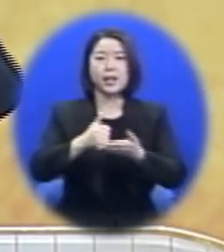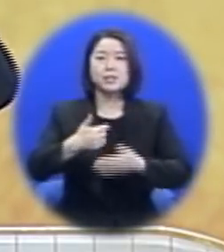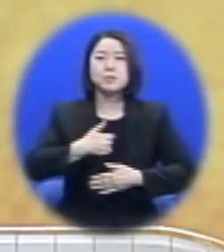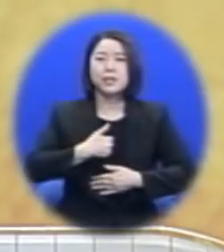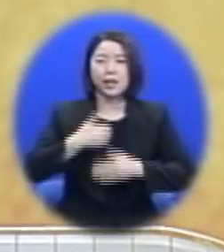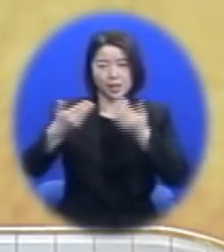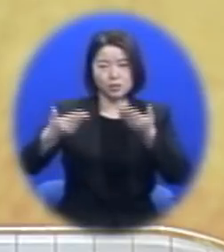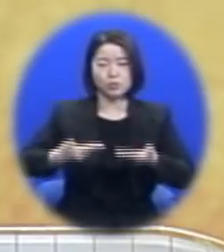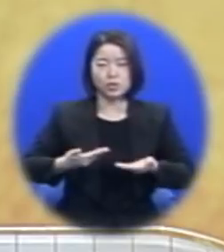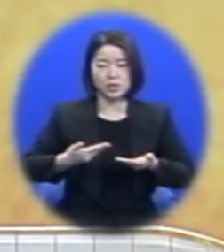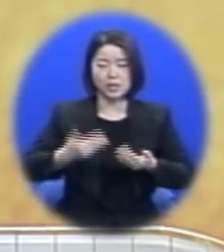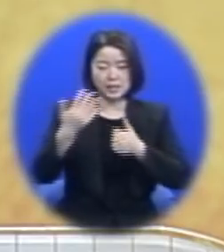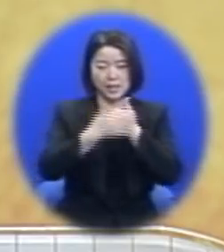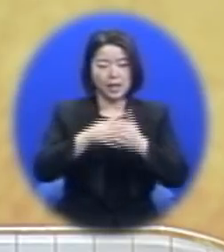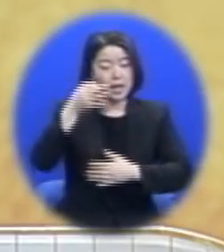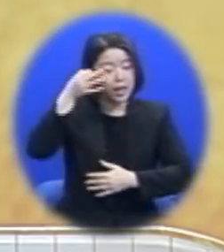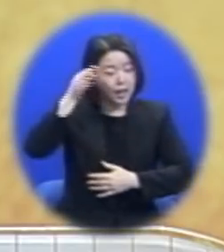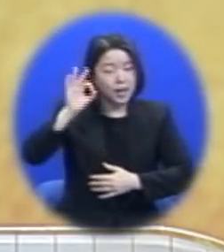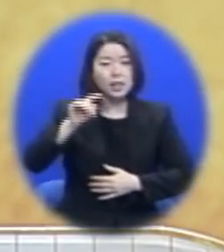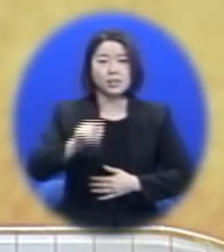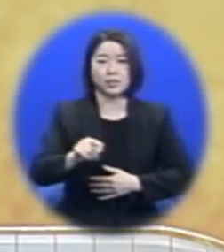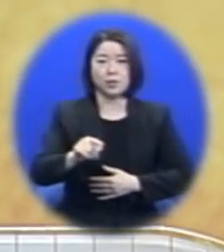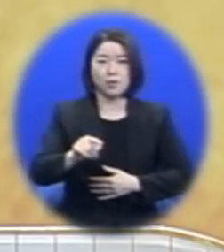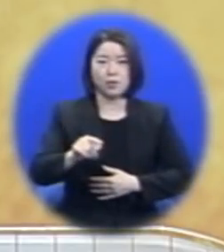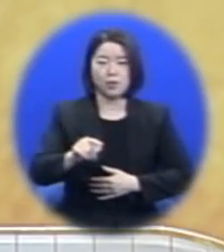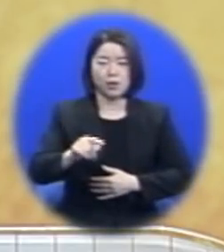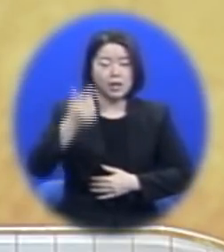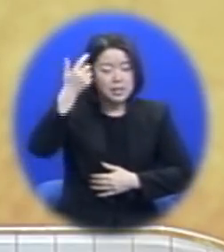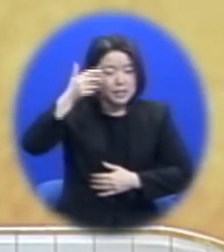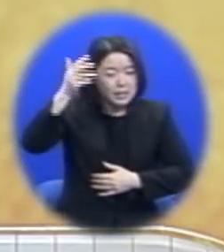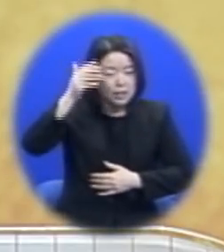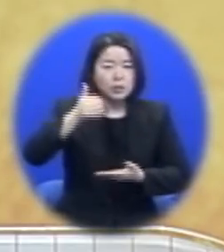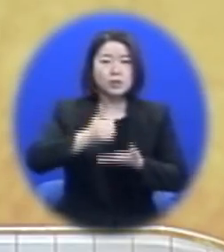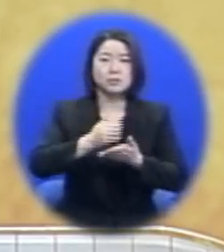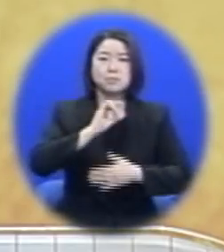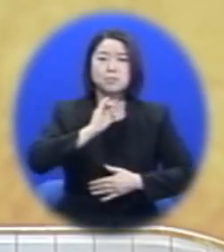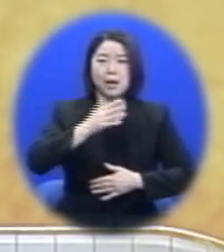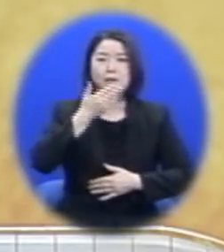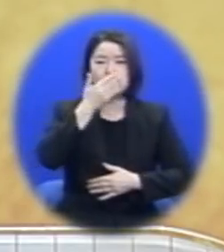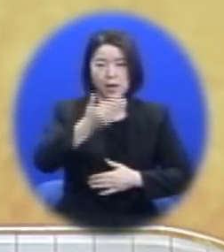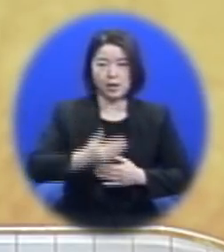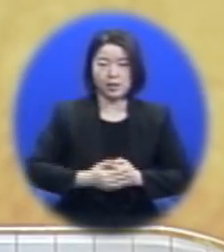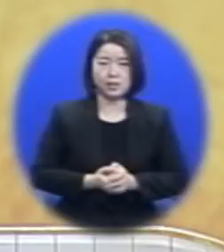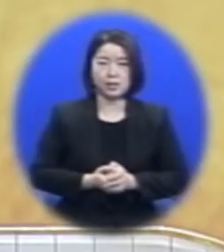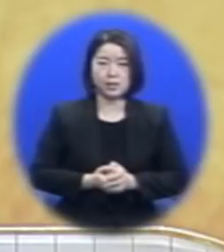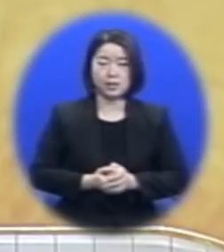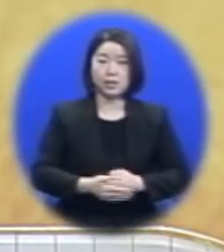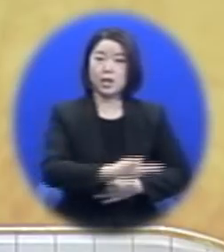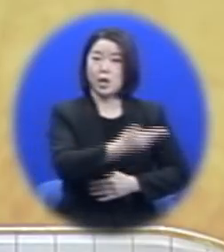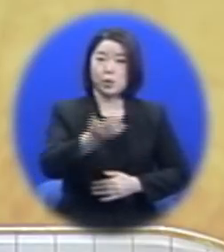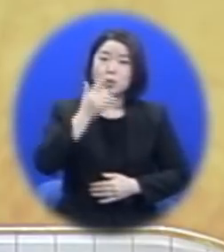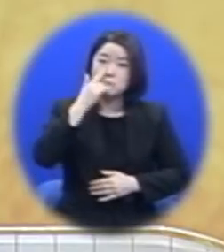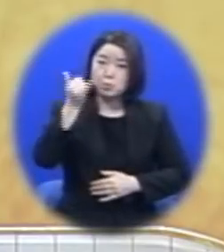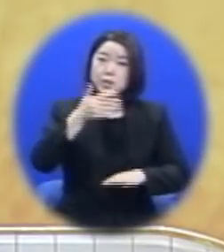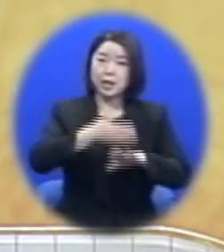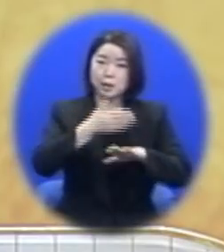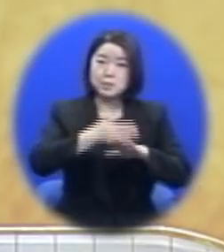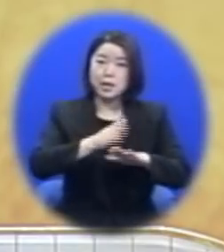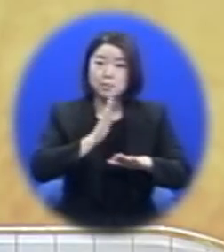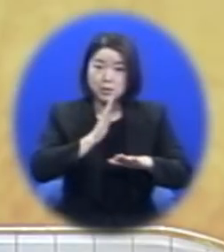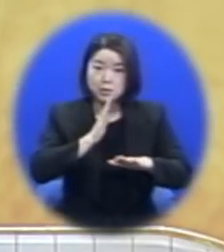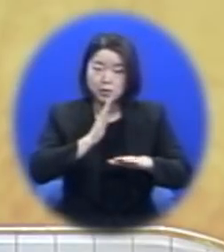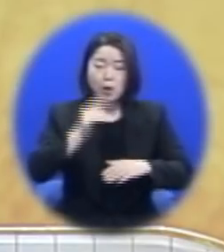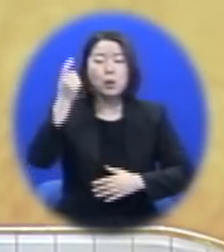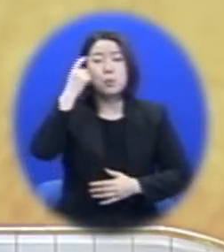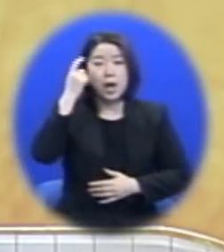주신 은혜가 깨달아지는 겁니다. 성령님만이 그렇게 하실 수 있어요. 여러분 부모님께 감사하죠?